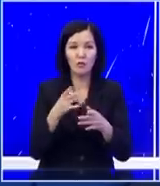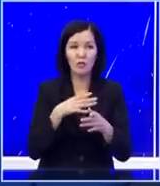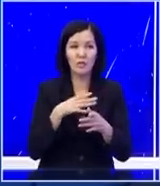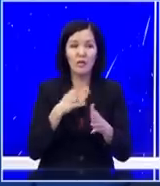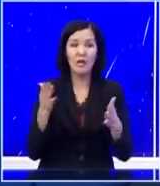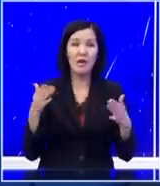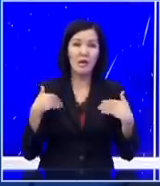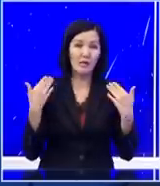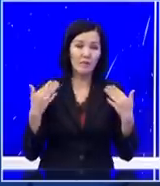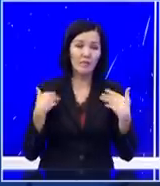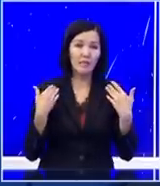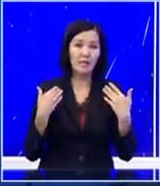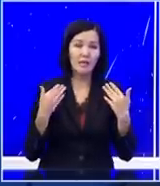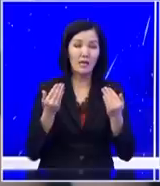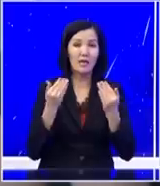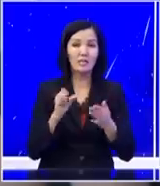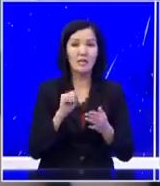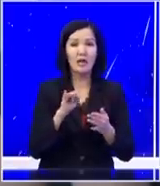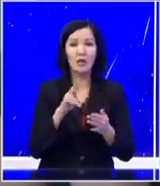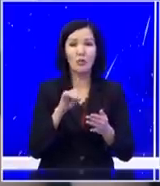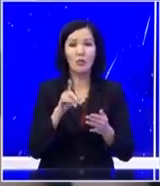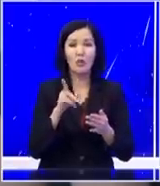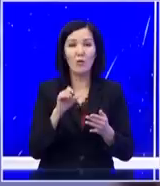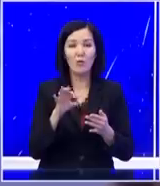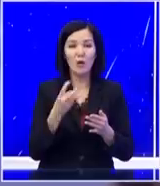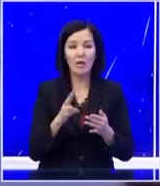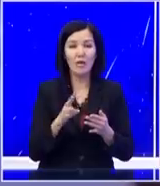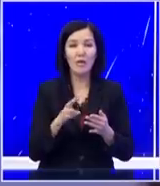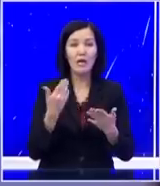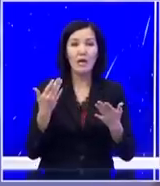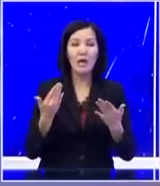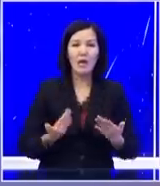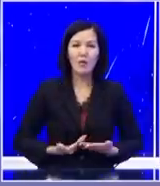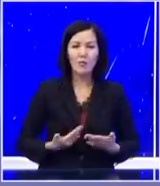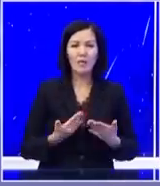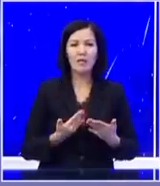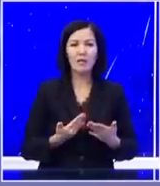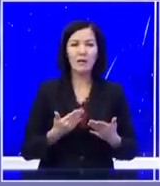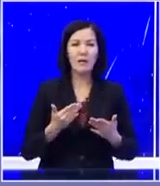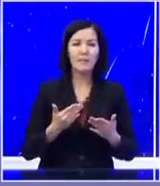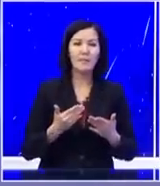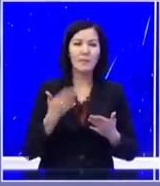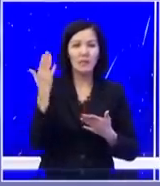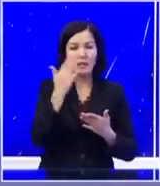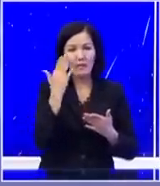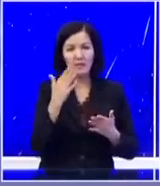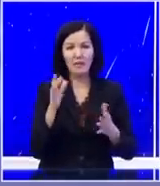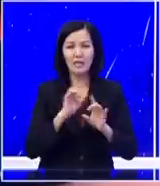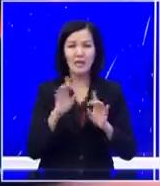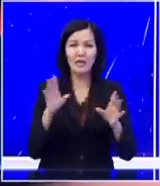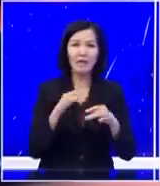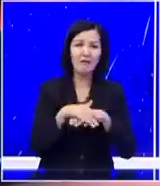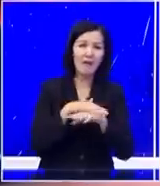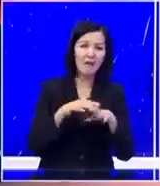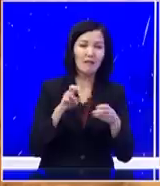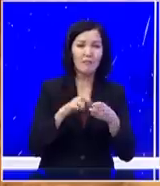Армысыздар, ұлттық арнада айтуға оңай. Табысы әлеуметтік тұрмыстық бағдарламалар арқылы елге тірек пана болды.